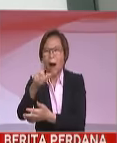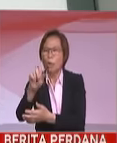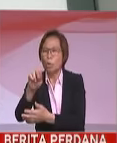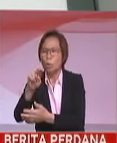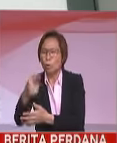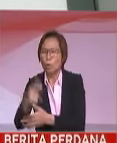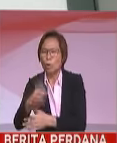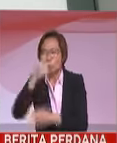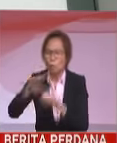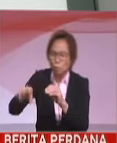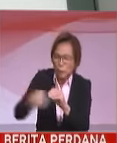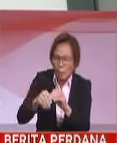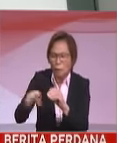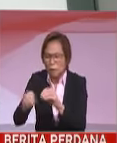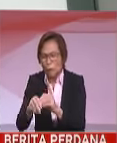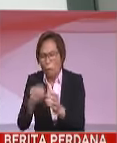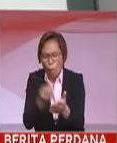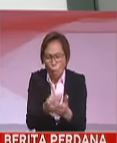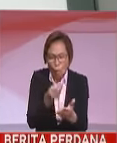kepada modal perniagaan,